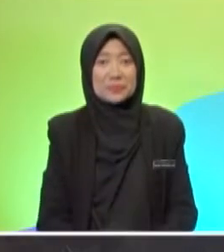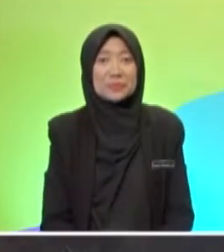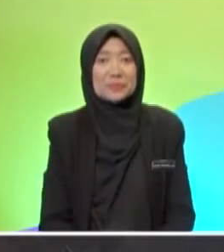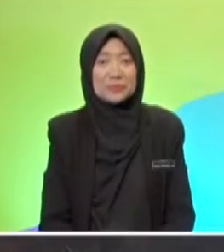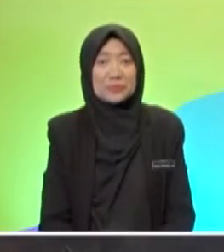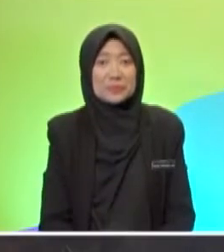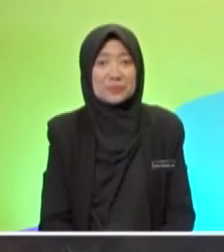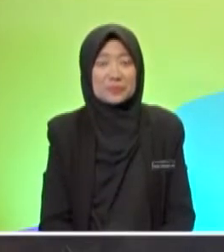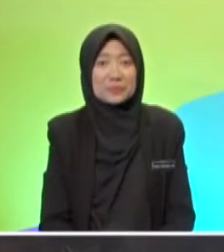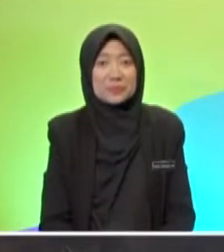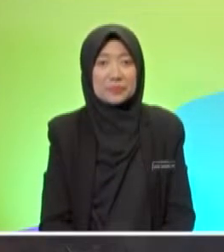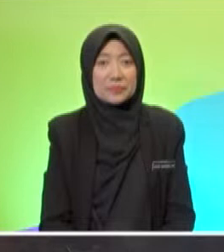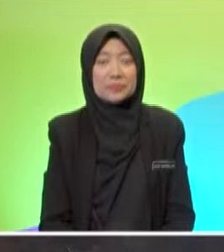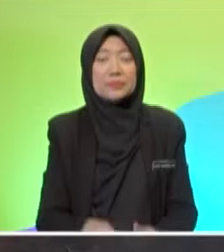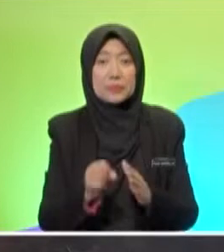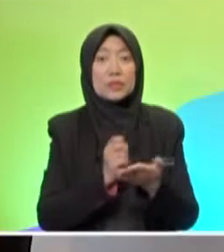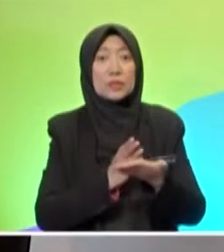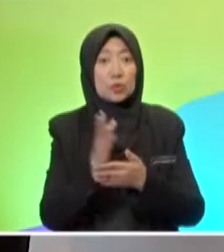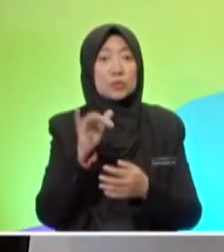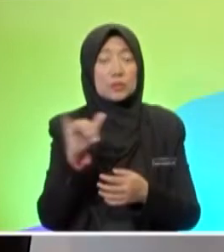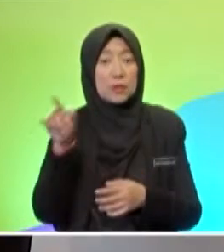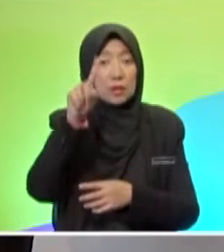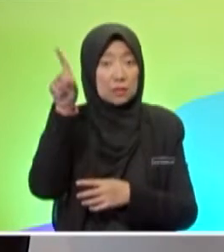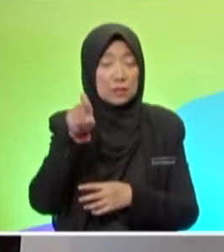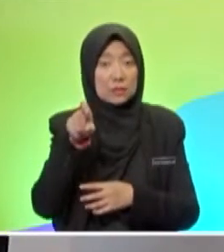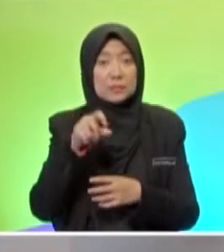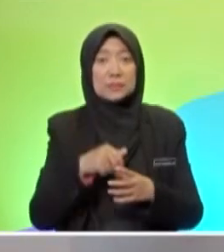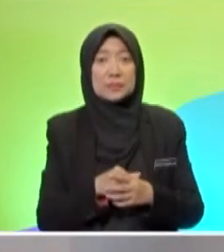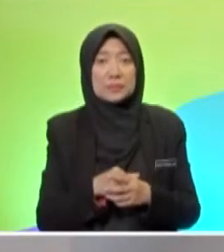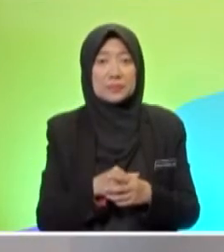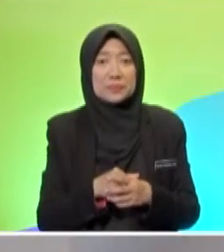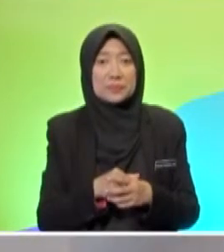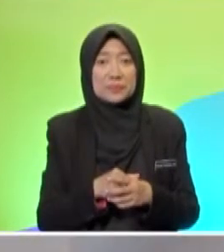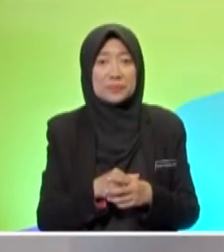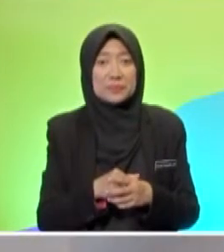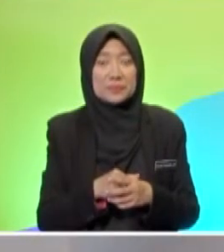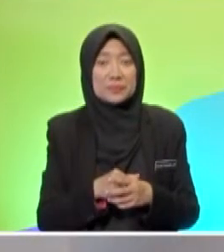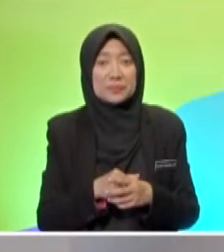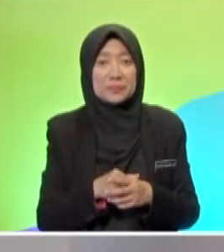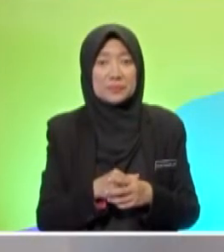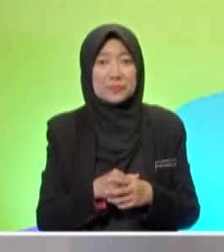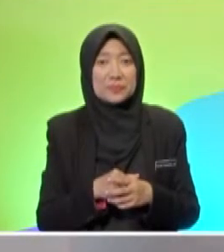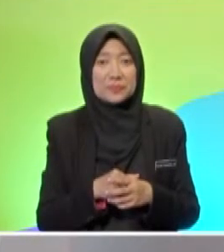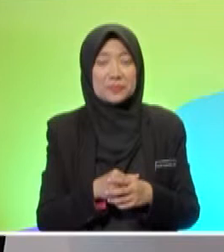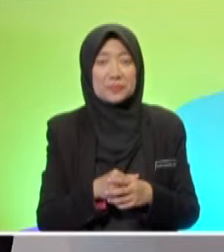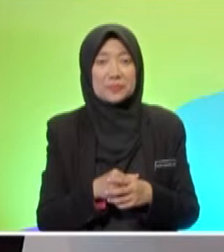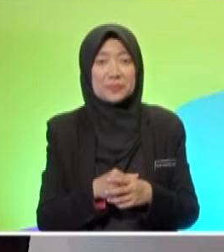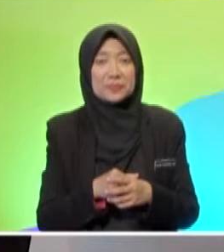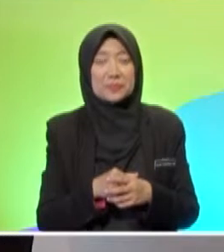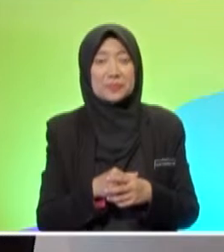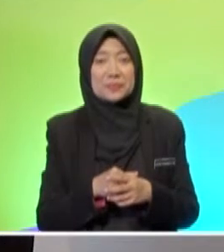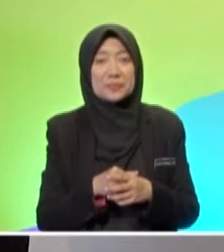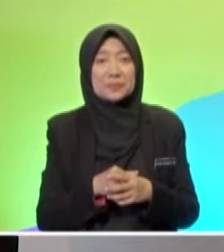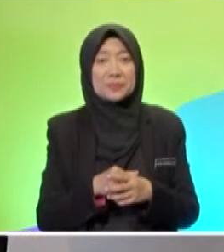hebat Oke seterusnya cedak tanya kepada kece Oh senyuman manis kita gitu mencetak Sabana nih kece